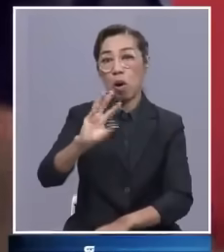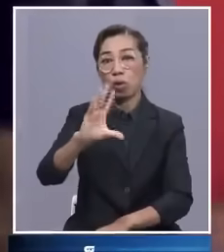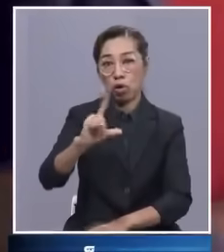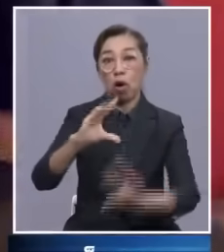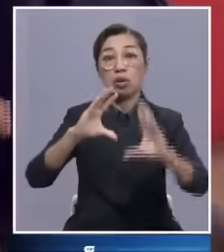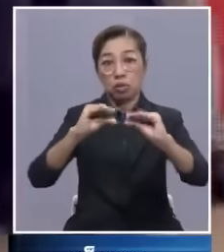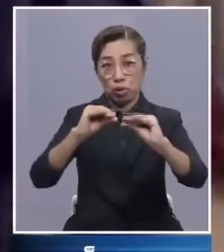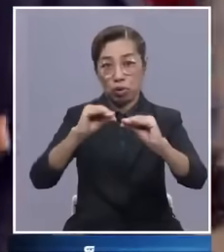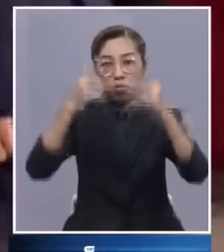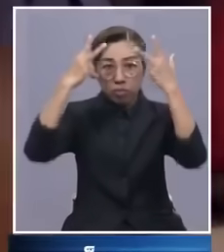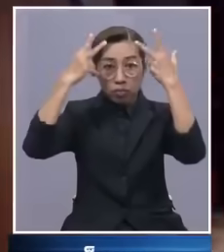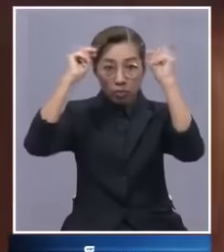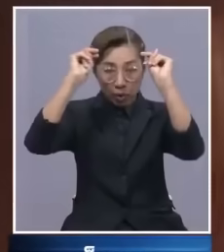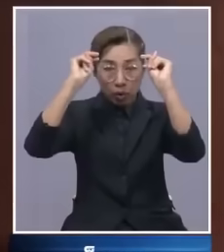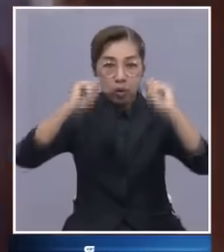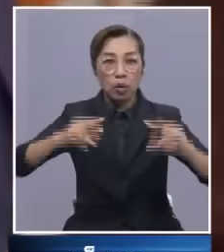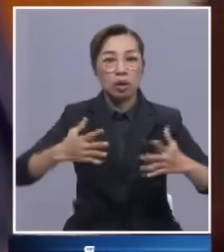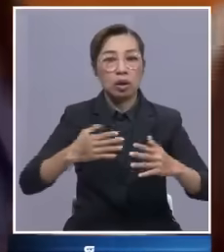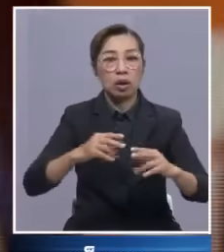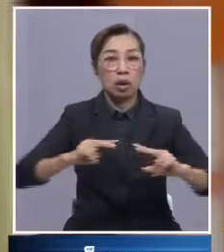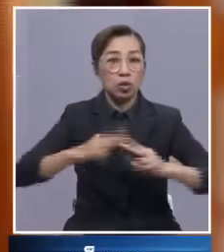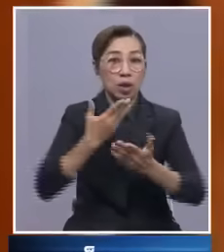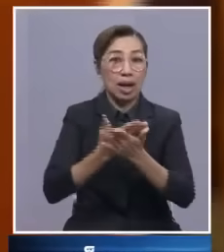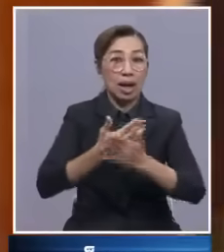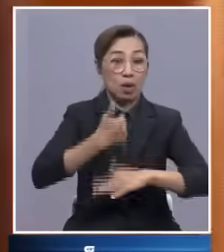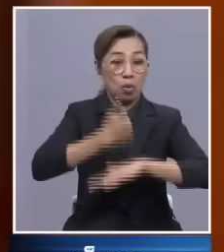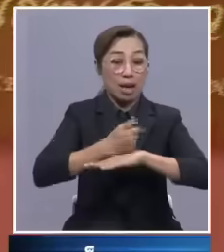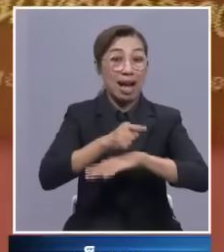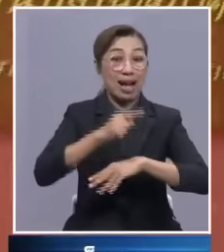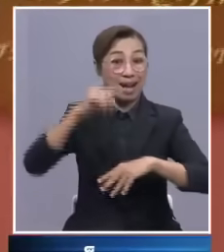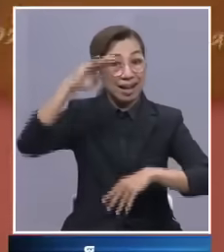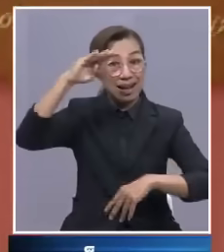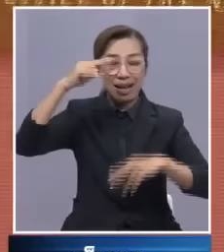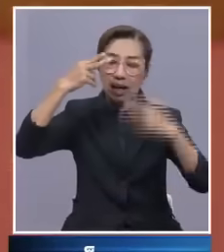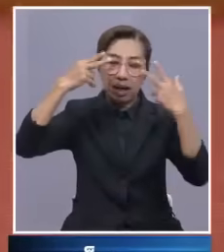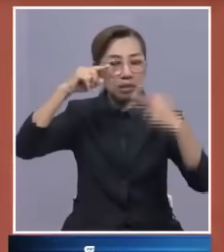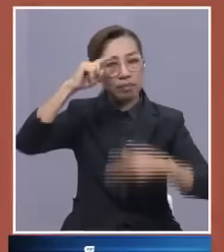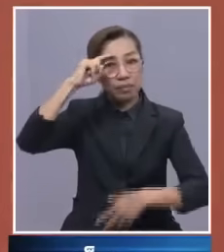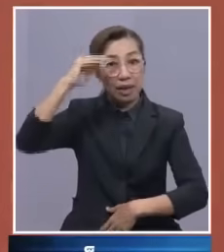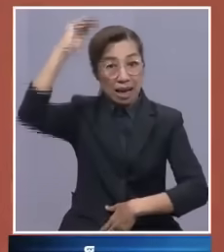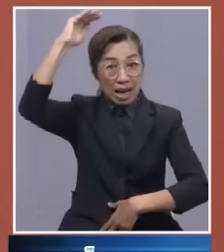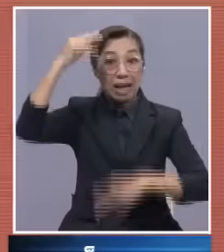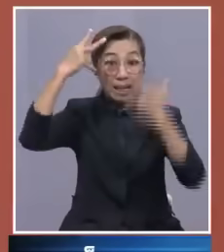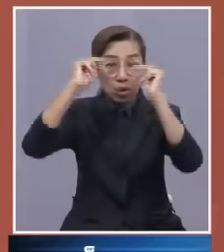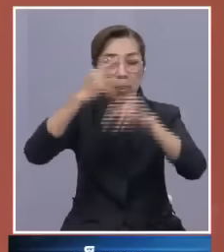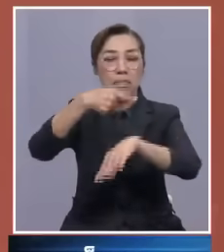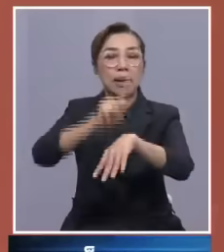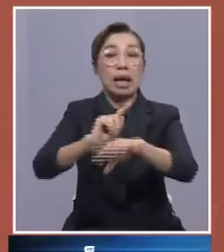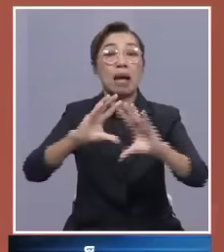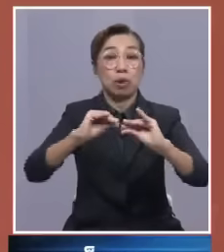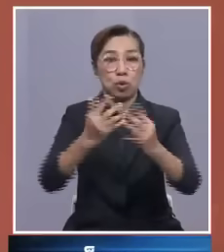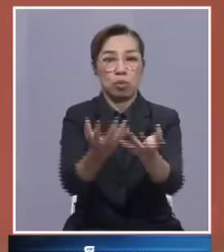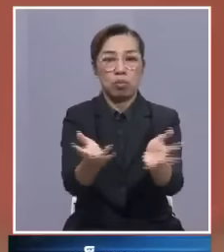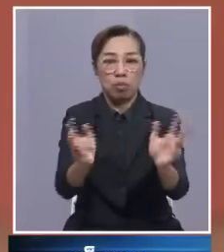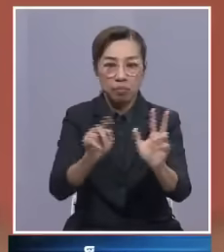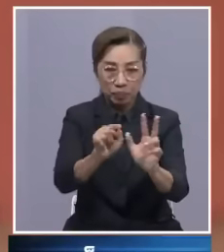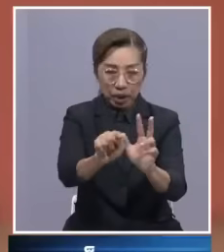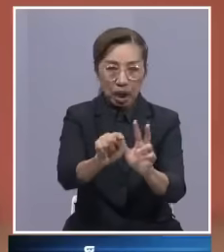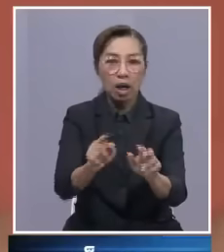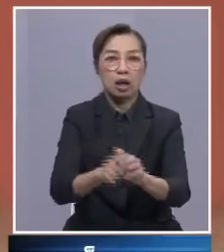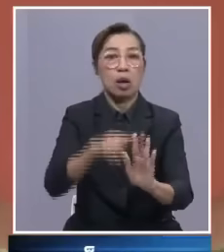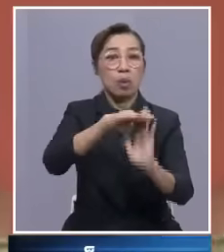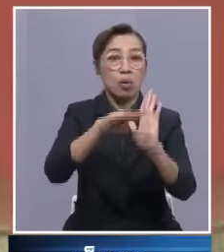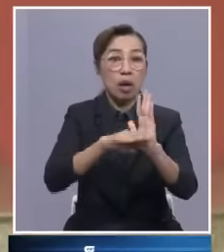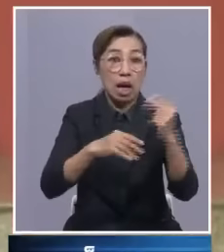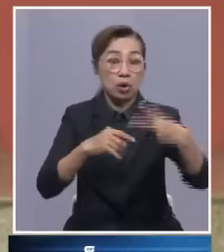ายกรัฐมนตรีและรัฐมนตรีว่าการกระทรวงการคลังคุณเศรษฐาทวีสินเป็นประธานคาดว่าจะมีวาระเพื่อทราบเนี่ยสองวาระก็คือภารกิจของ